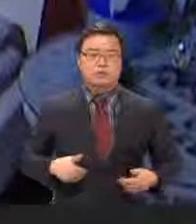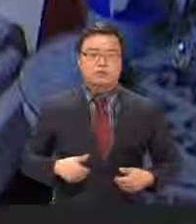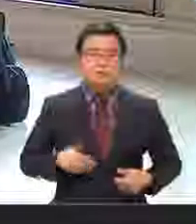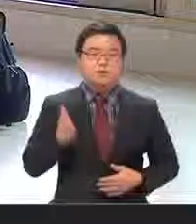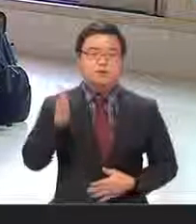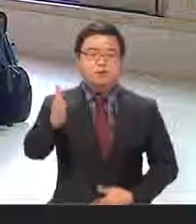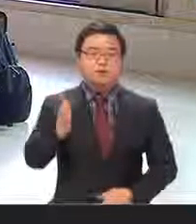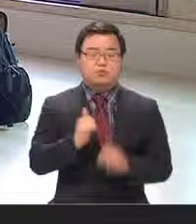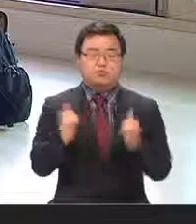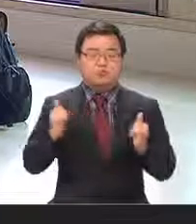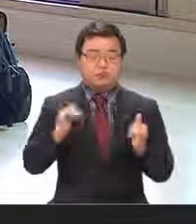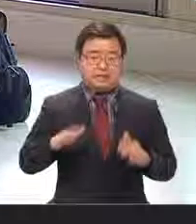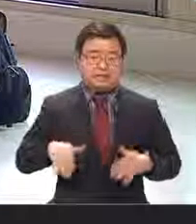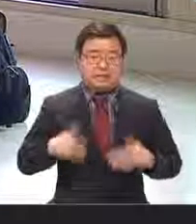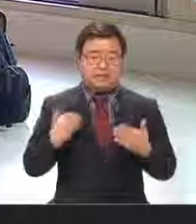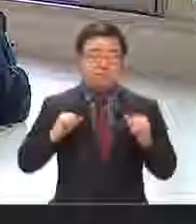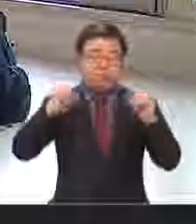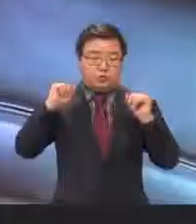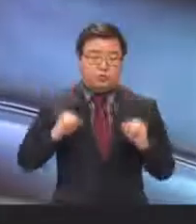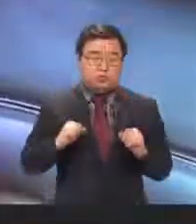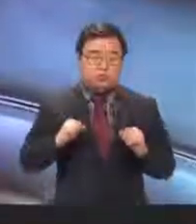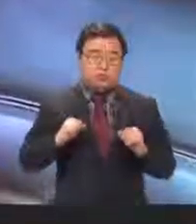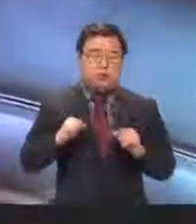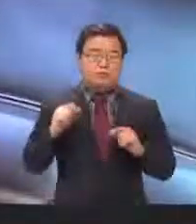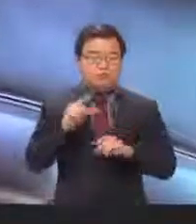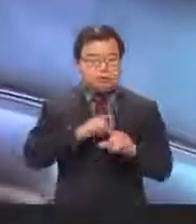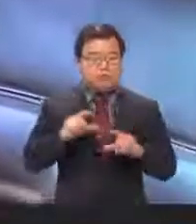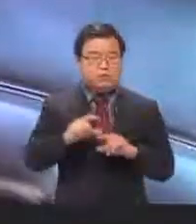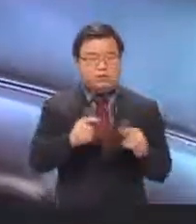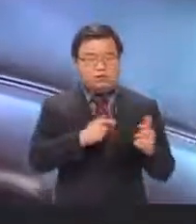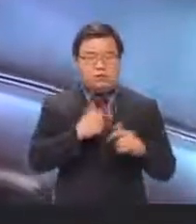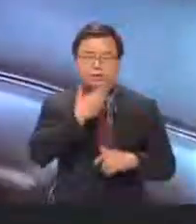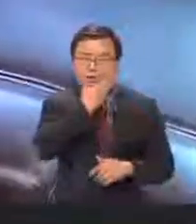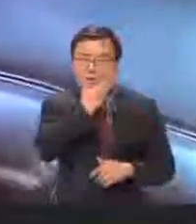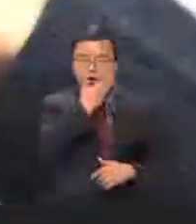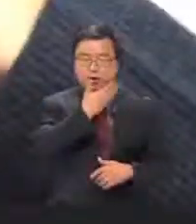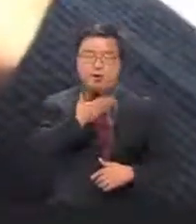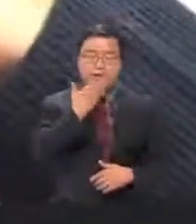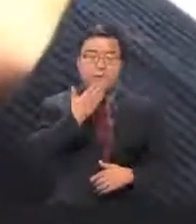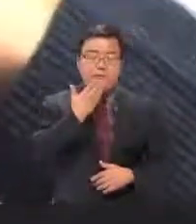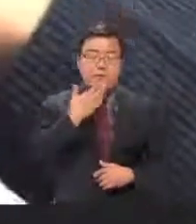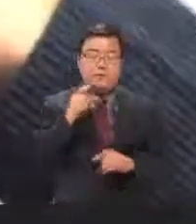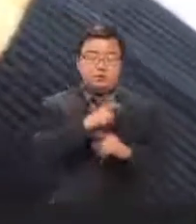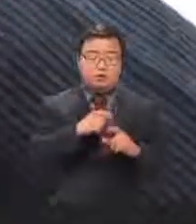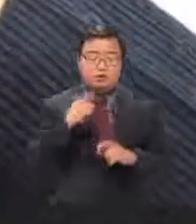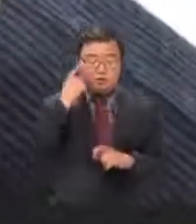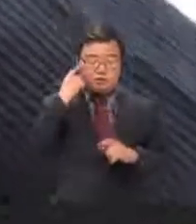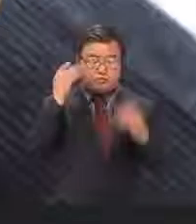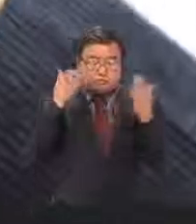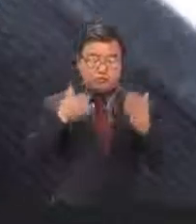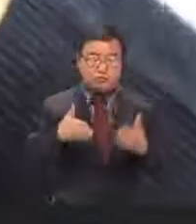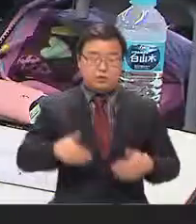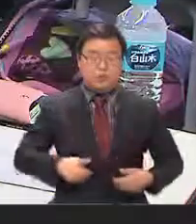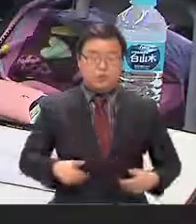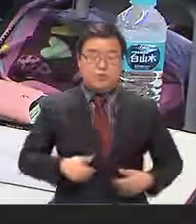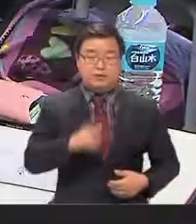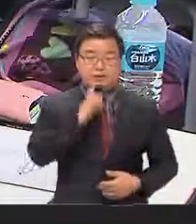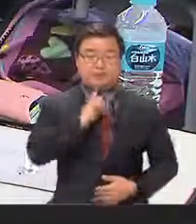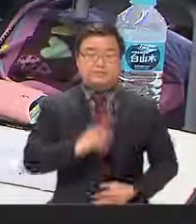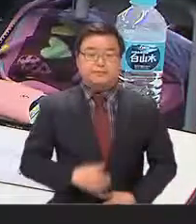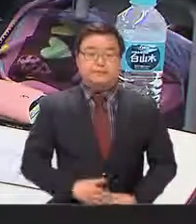전문가들은 또 가벼운 산책과 스트레칭을 자주 하고 영향에도 신경을 쓰는 것이 집중력을 높일 수 있다고 조언합니다